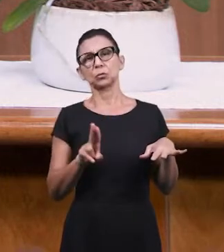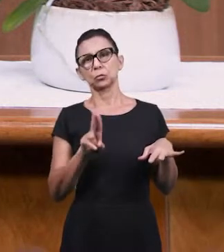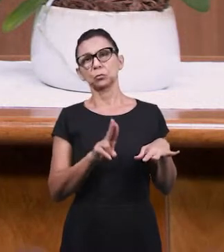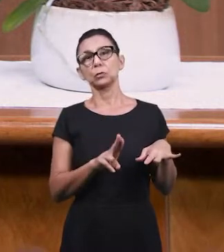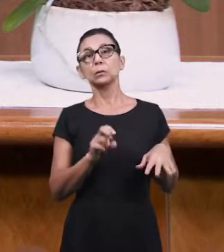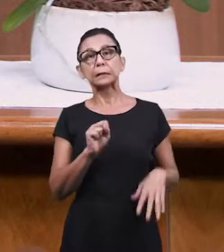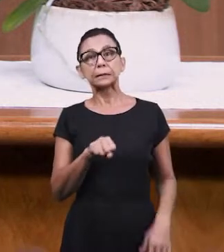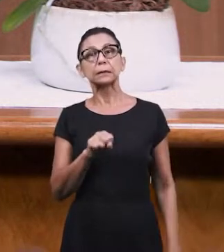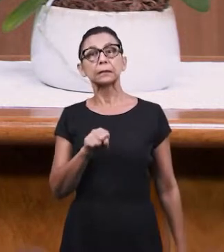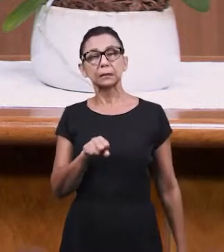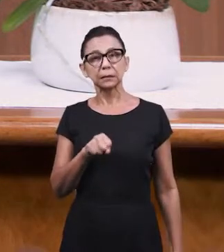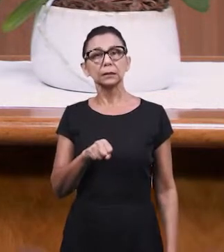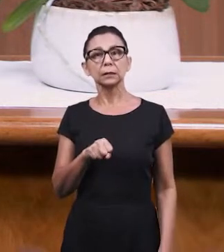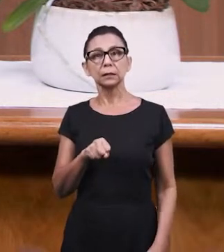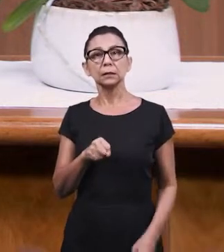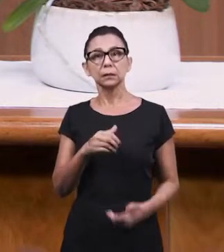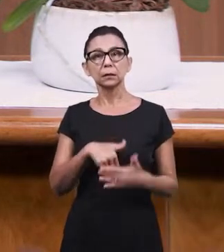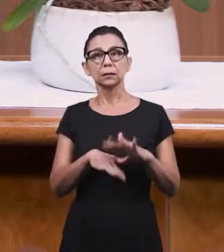figures, donc